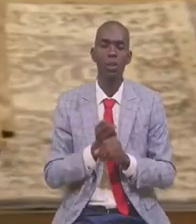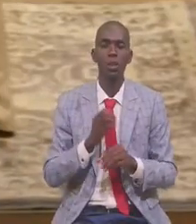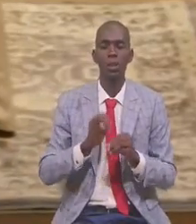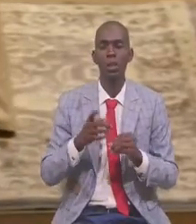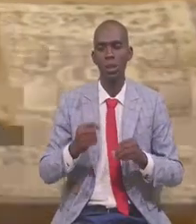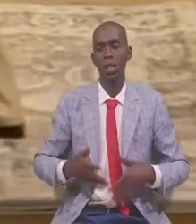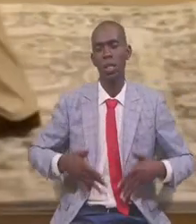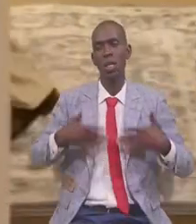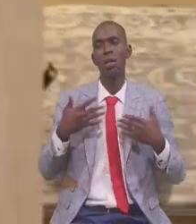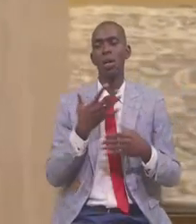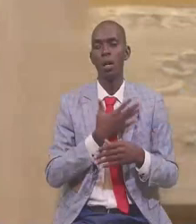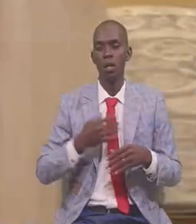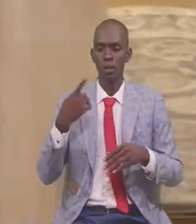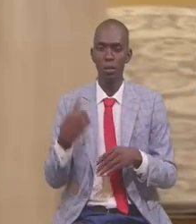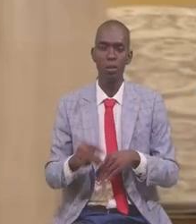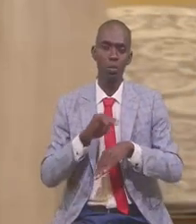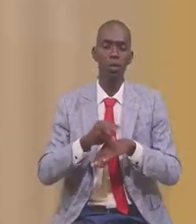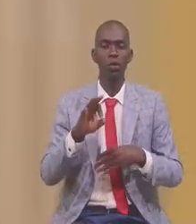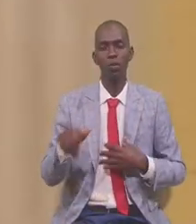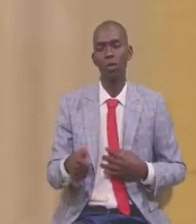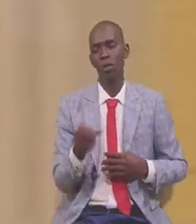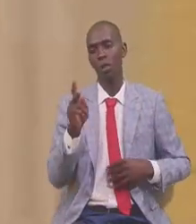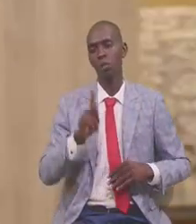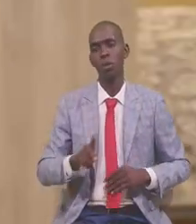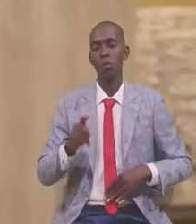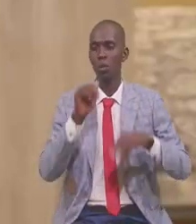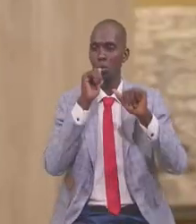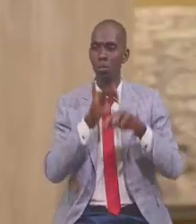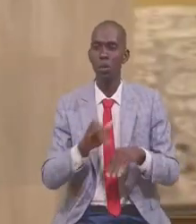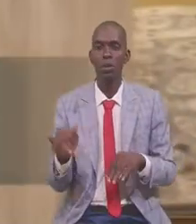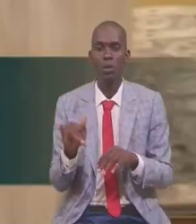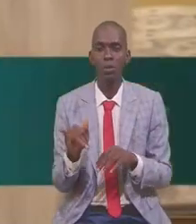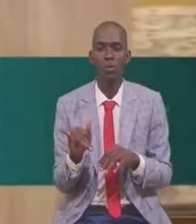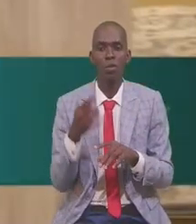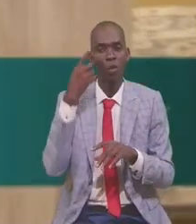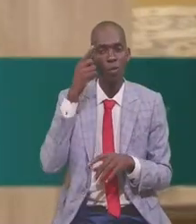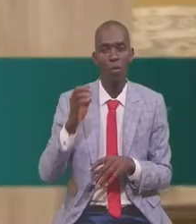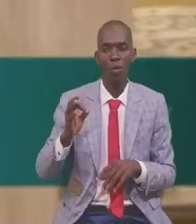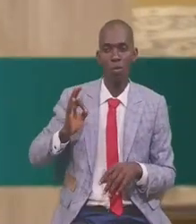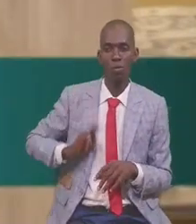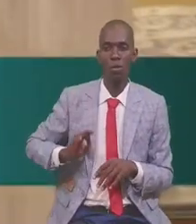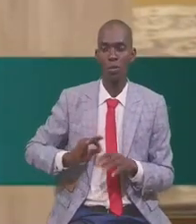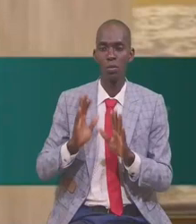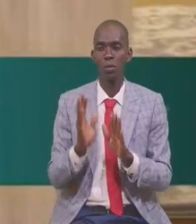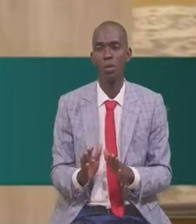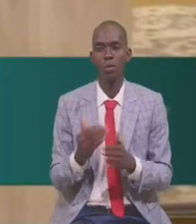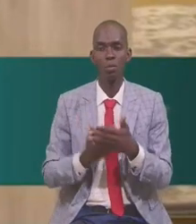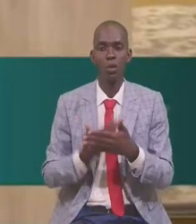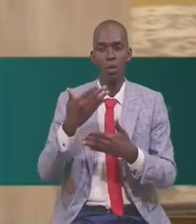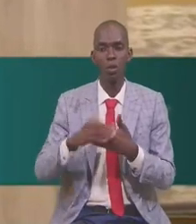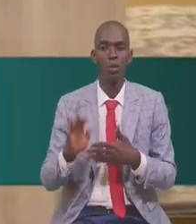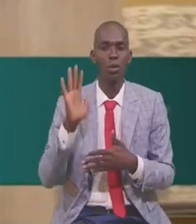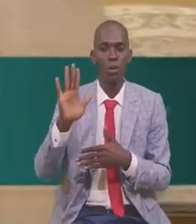dans le ministère des autres personnes. Les bénédictions pour les bénéficiaires au-delà de ses frontières à